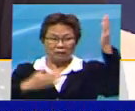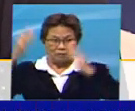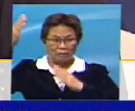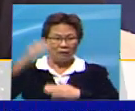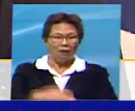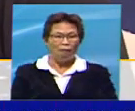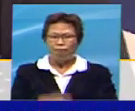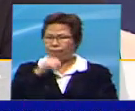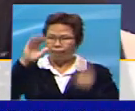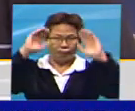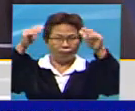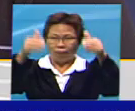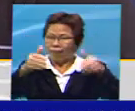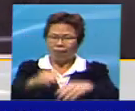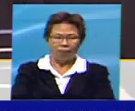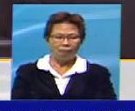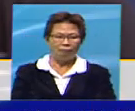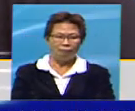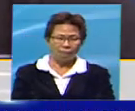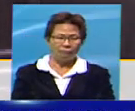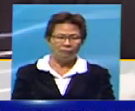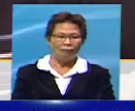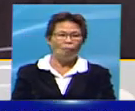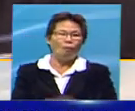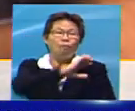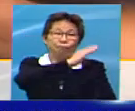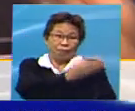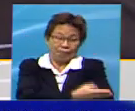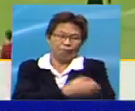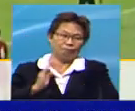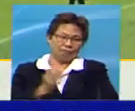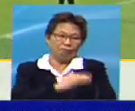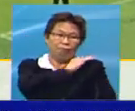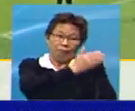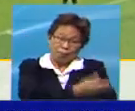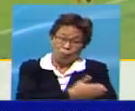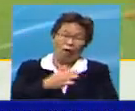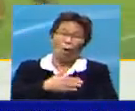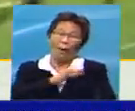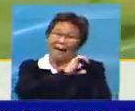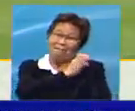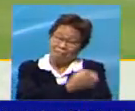didn't lose the concentration. First we lost our power, our energy.